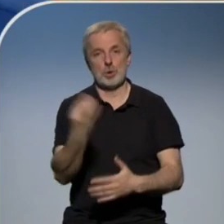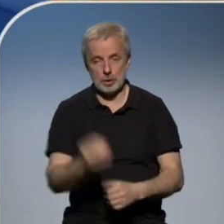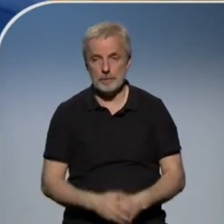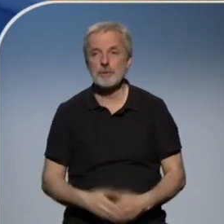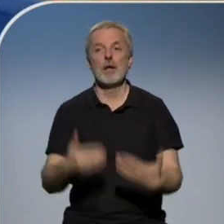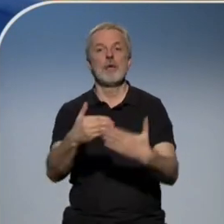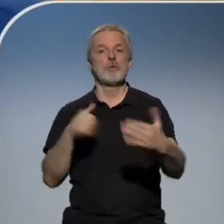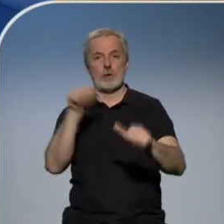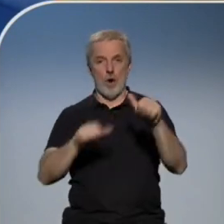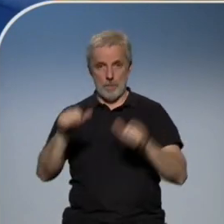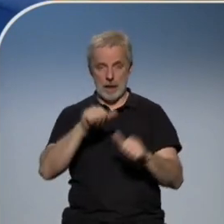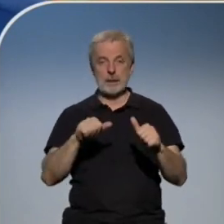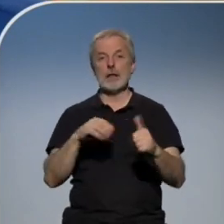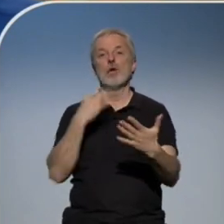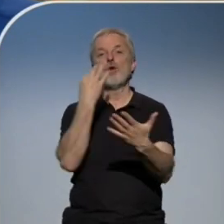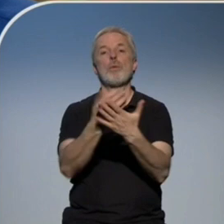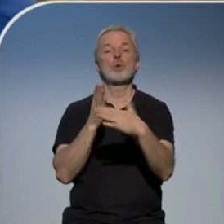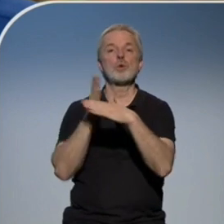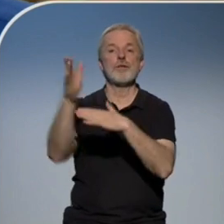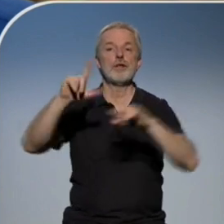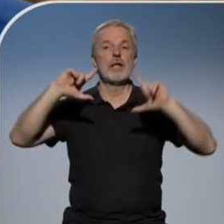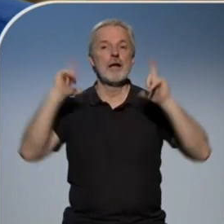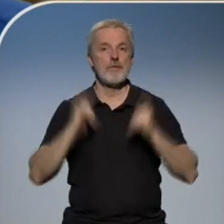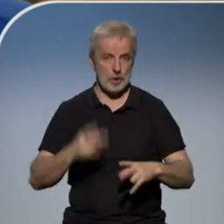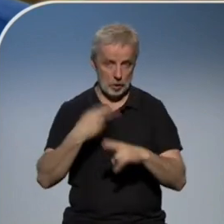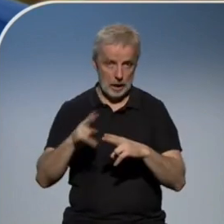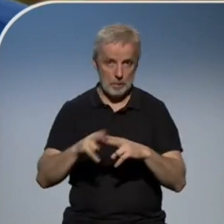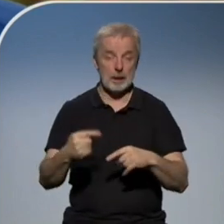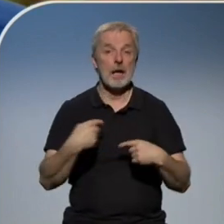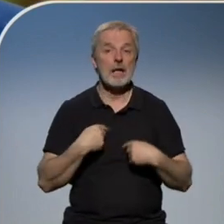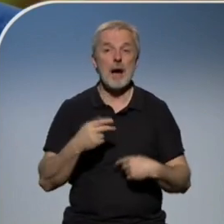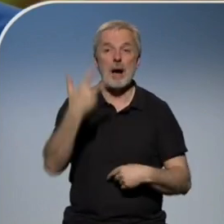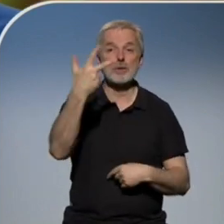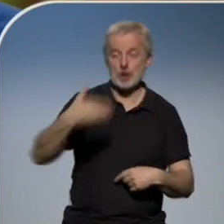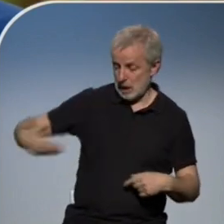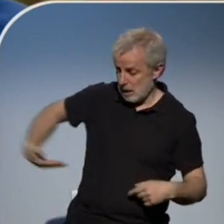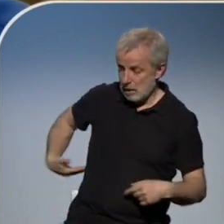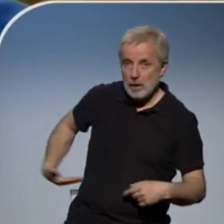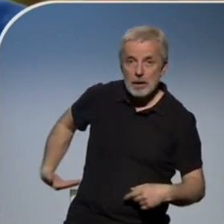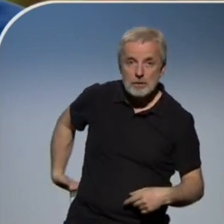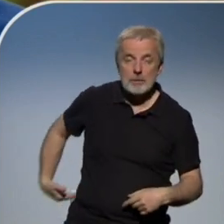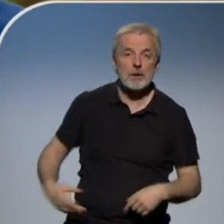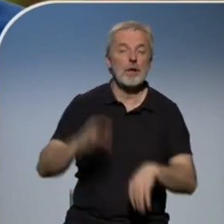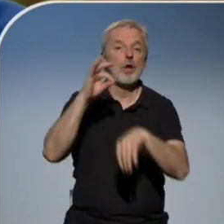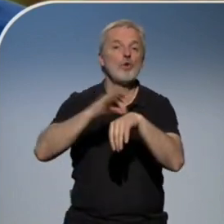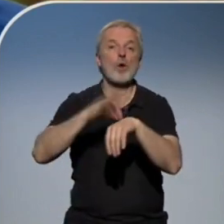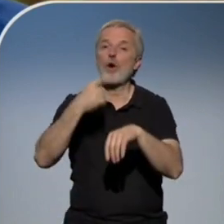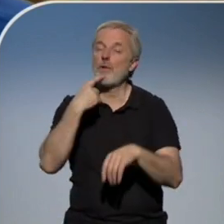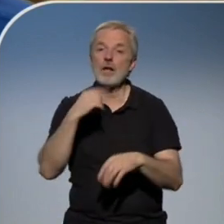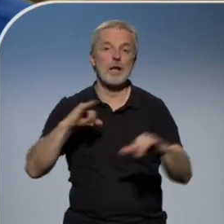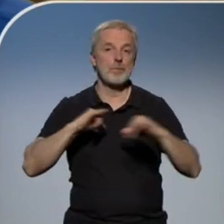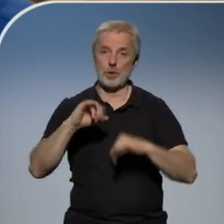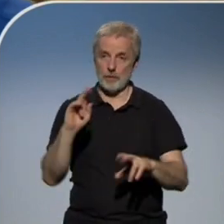operací navštívit kvalitního fyzioterapeuta. Já sám mám 3 vyřezlé plotinky, do kterých mi řekli, že nebudu už nikdy sportovat, běhat a tak dále a